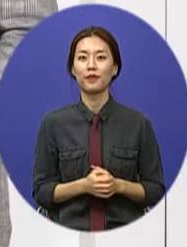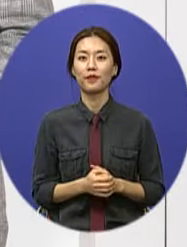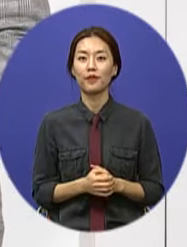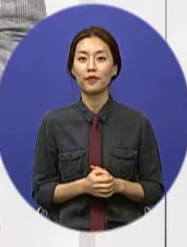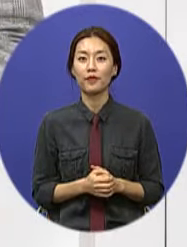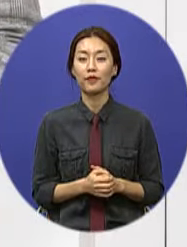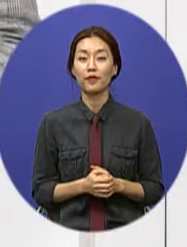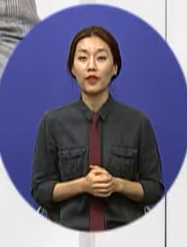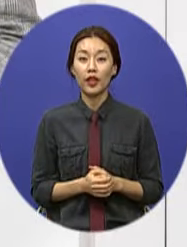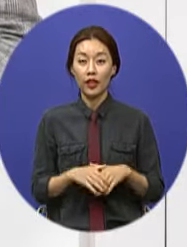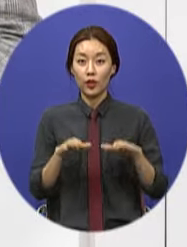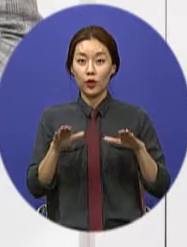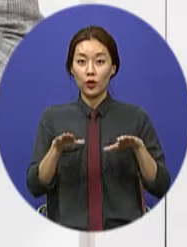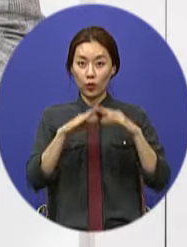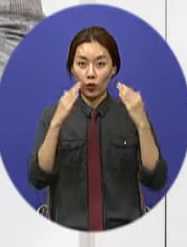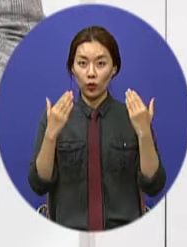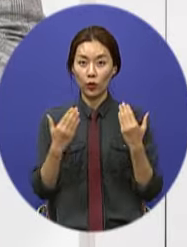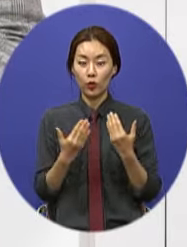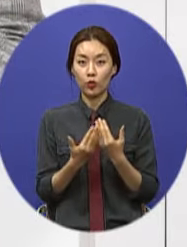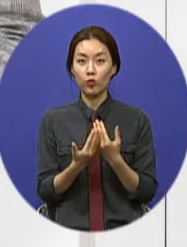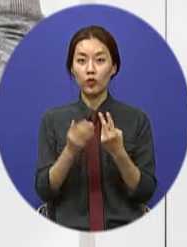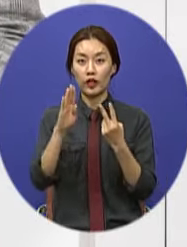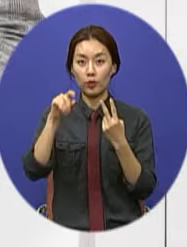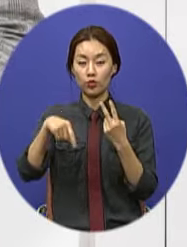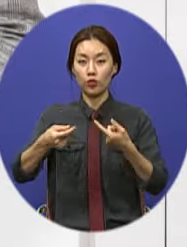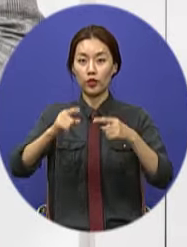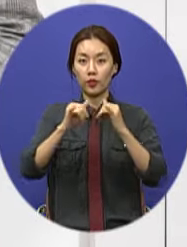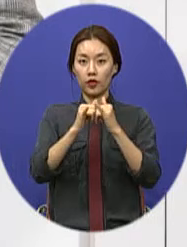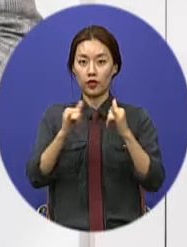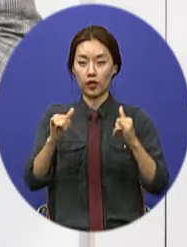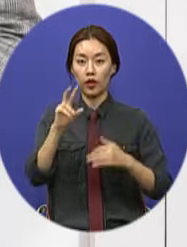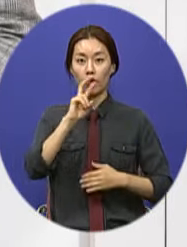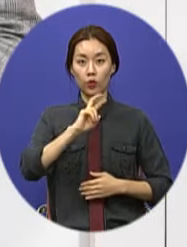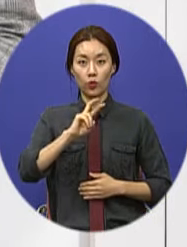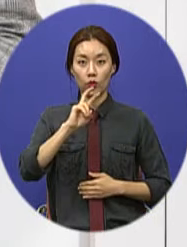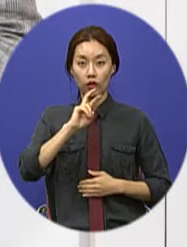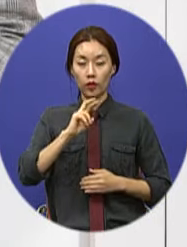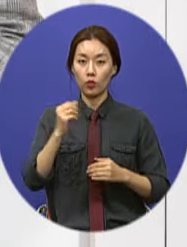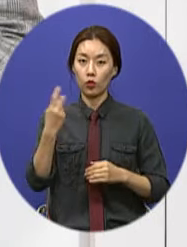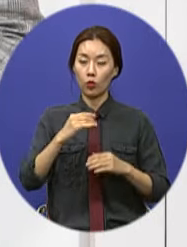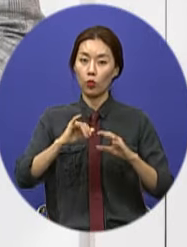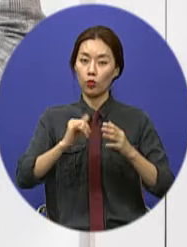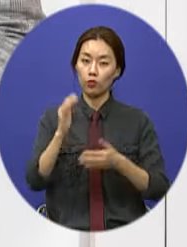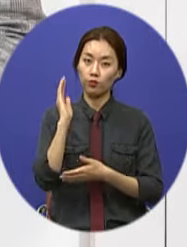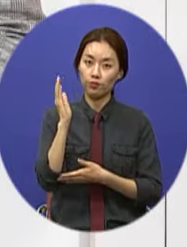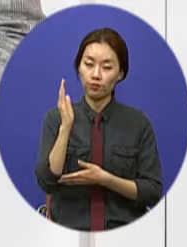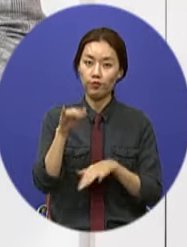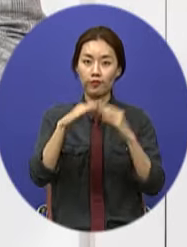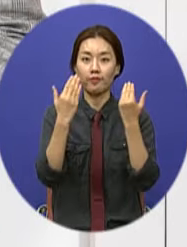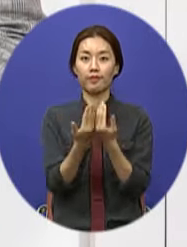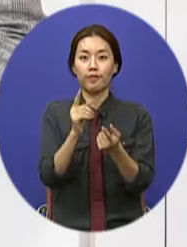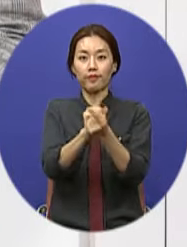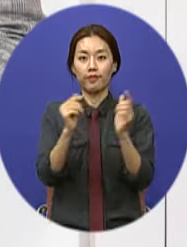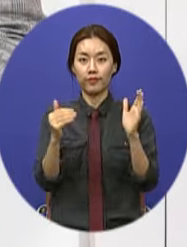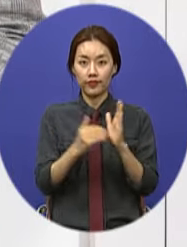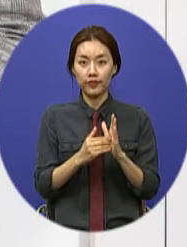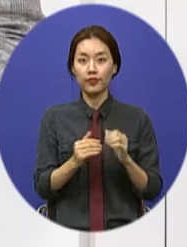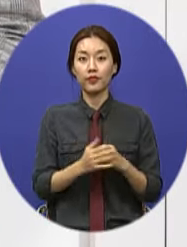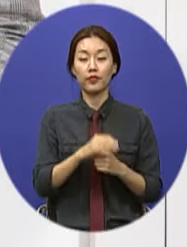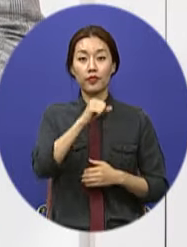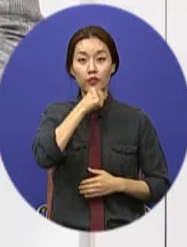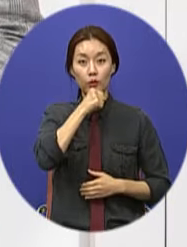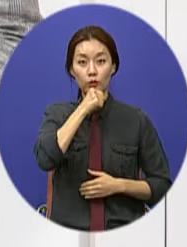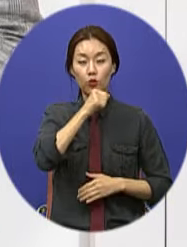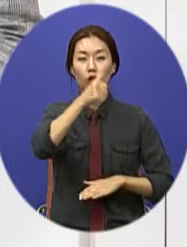네. 자 이렇게 해서 오늘 후반부 참여자분들의 살아가는 이야기 그리고 노래까지 모두 만나봤는데요. 네.